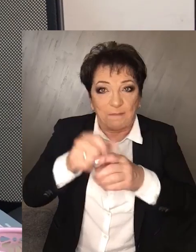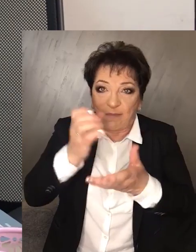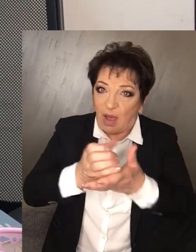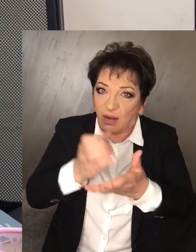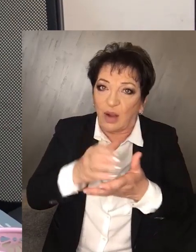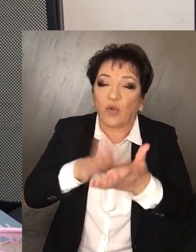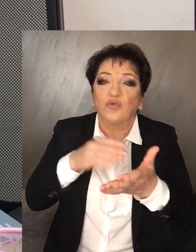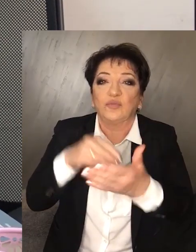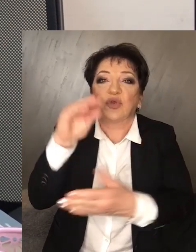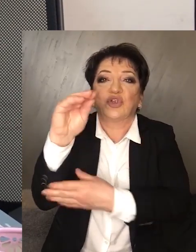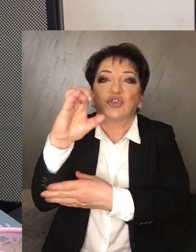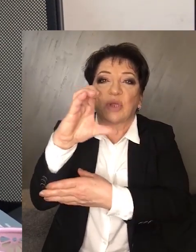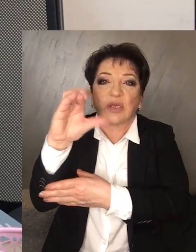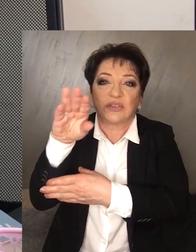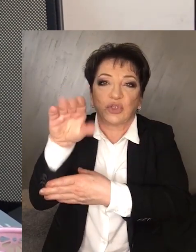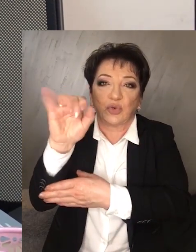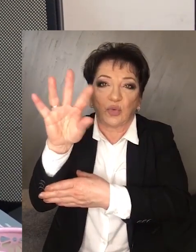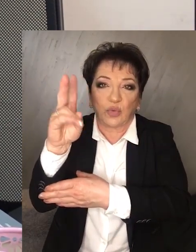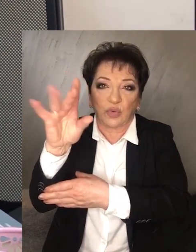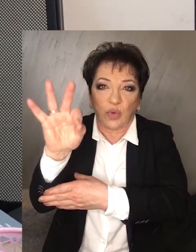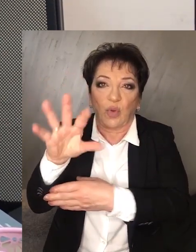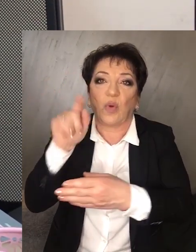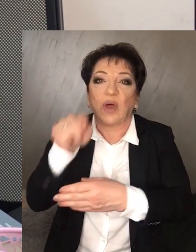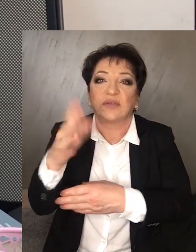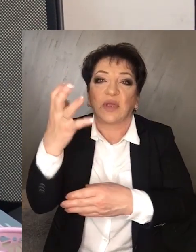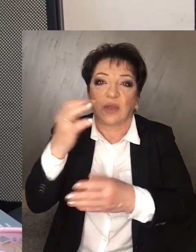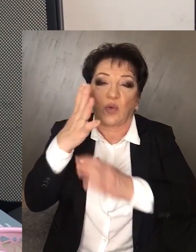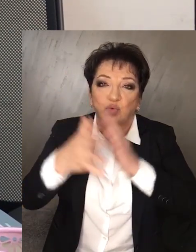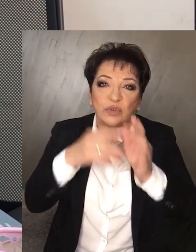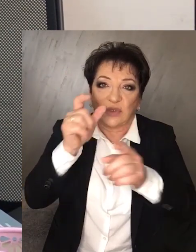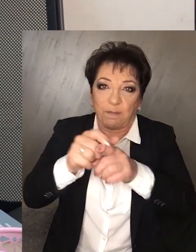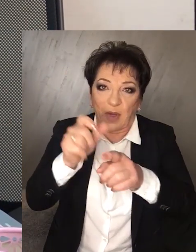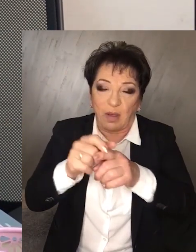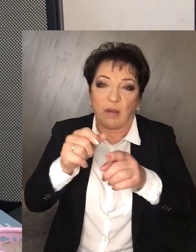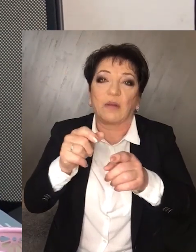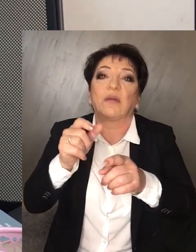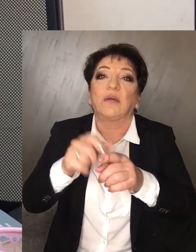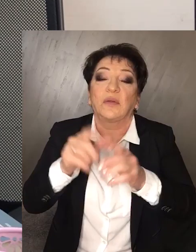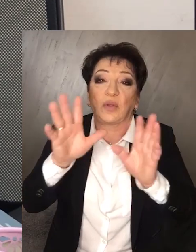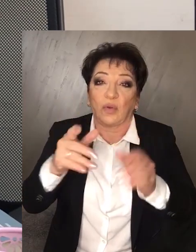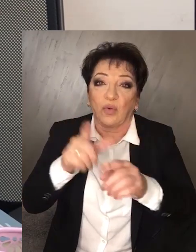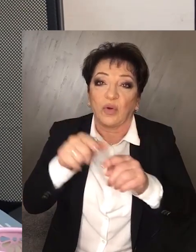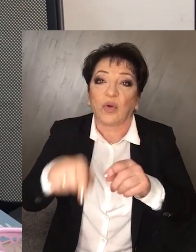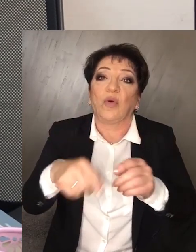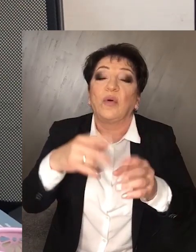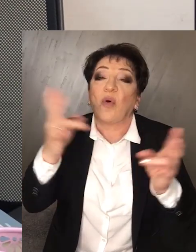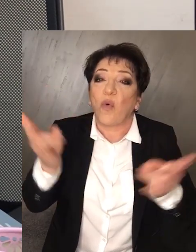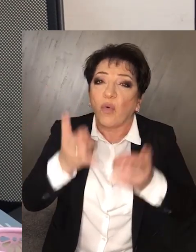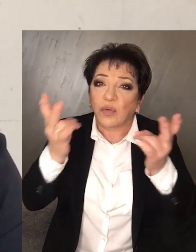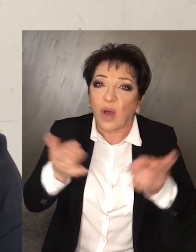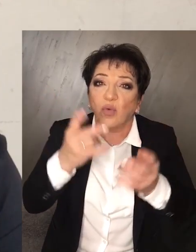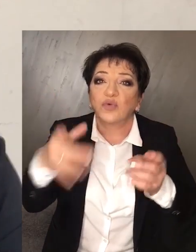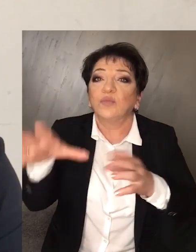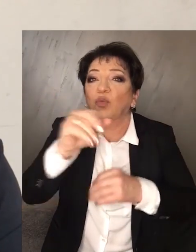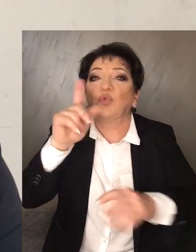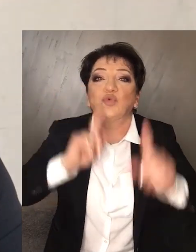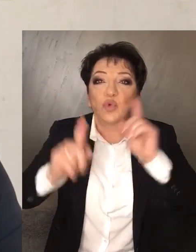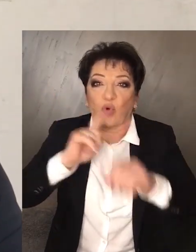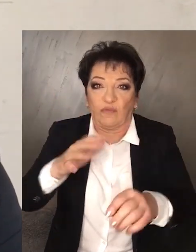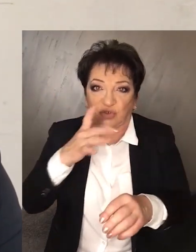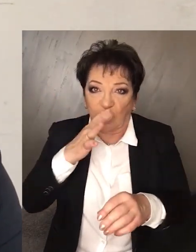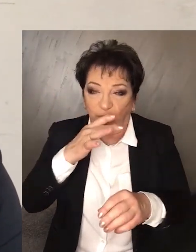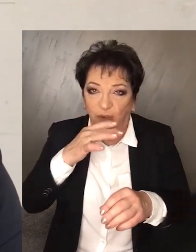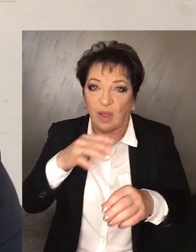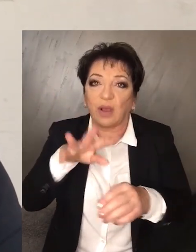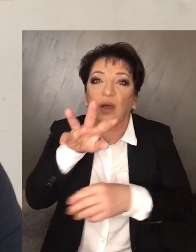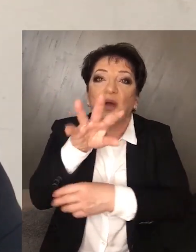աշխարհում գոյություն ունի միջազգային ժեստերի լեզվի բառարան, որը կոչվում է Ժեստունո, 1500 ժեստից բաղկացած միջազգային ժեստերի